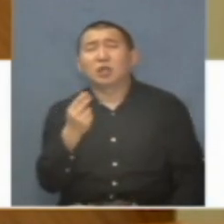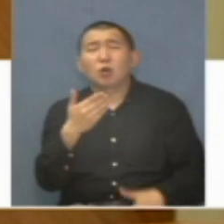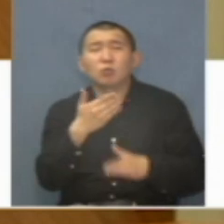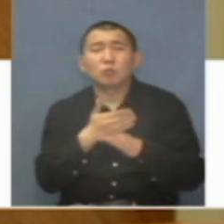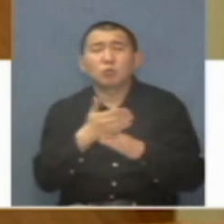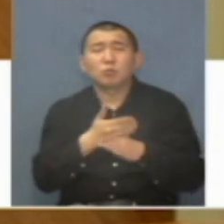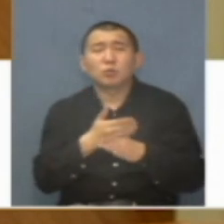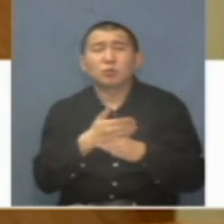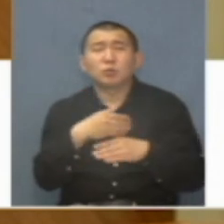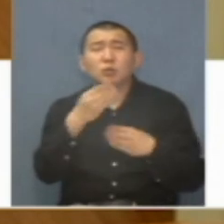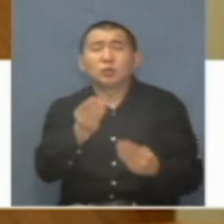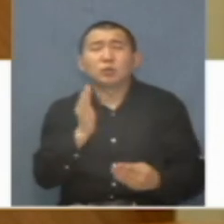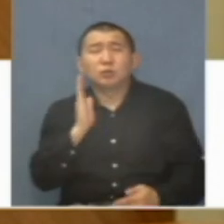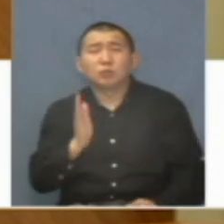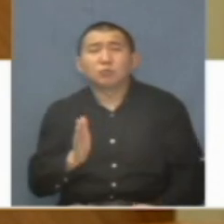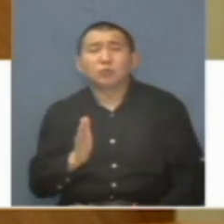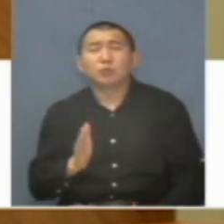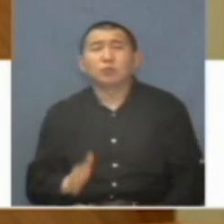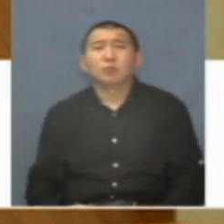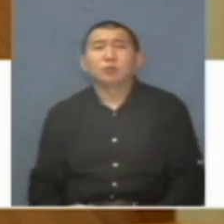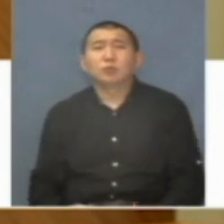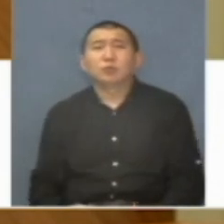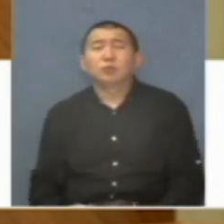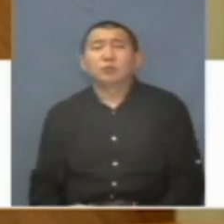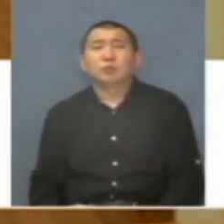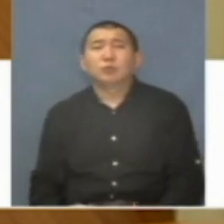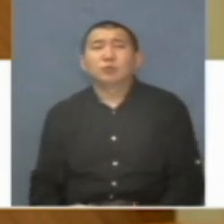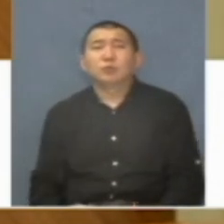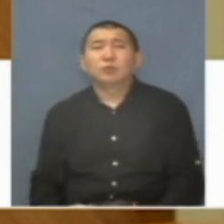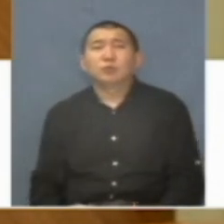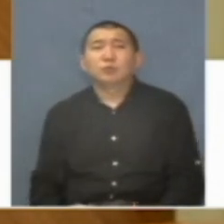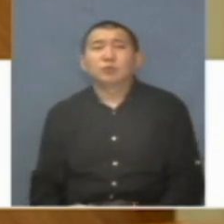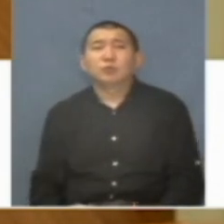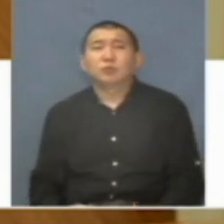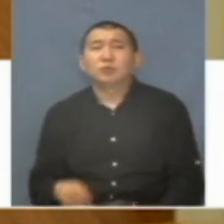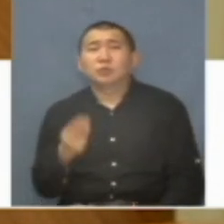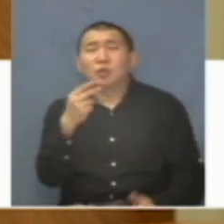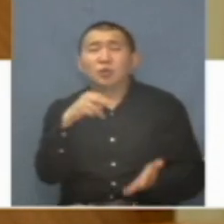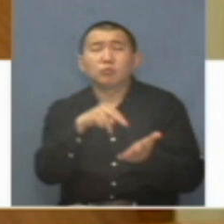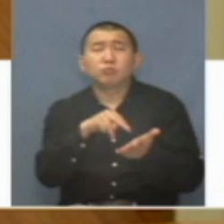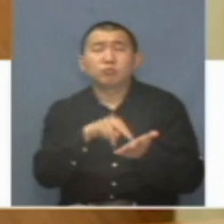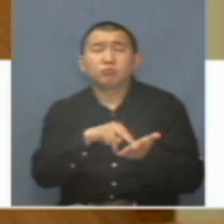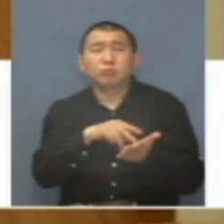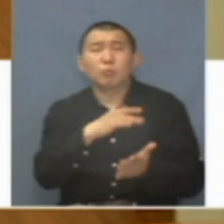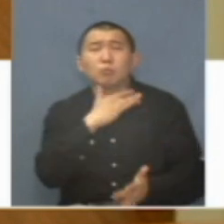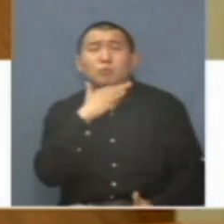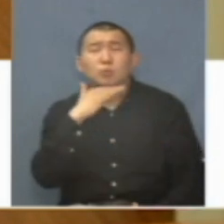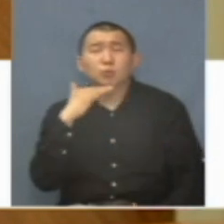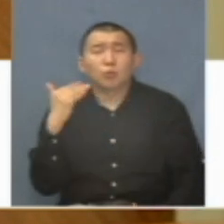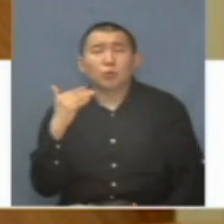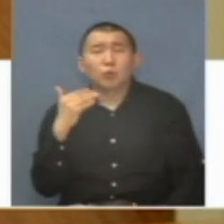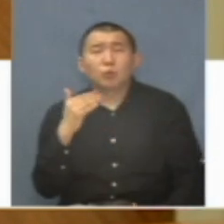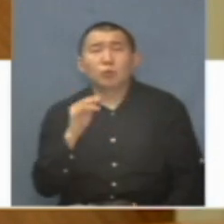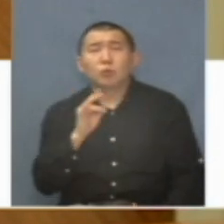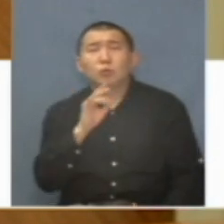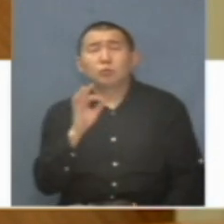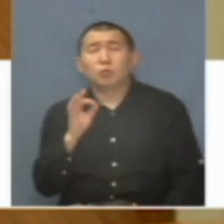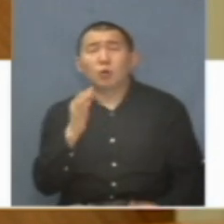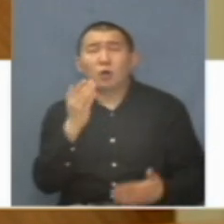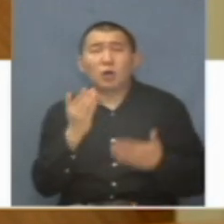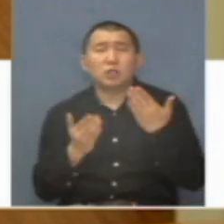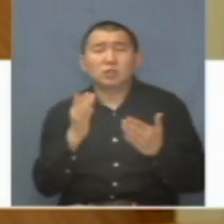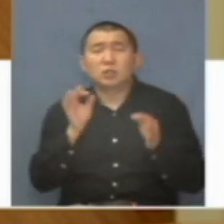онша көп емес деп, әрине мүмкін жалпы мынау сумма былай көп емес шығар, бірақ толығымен